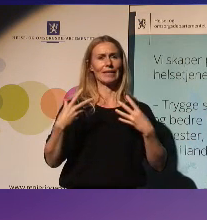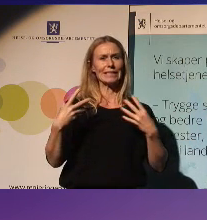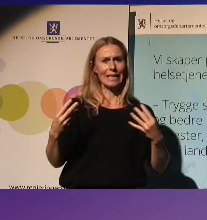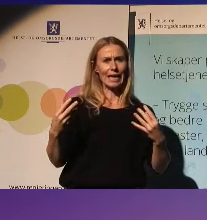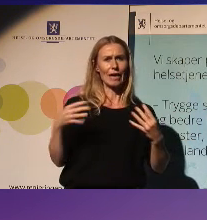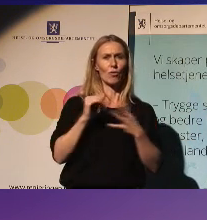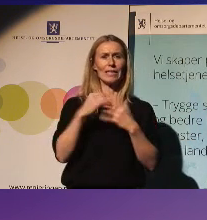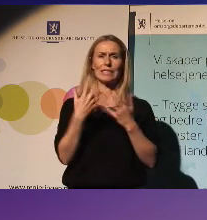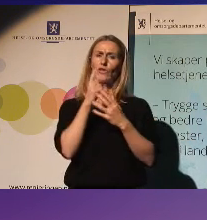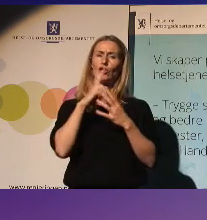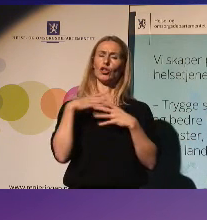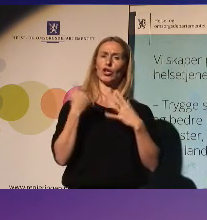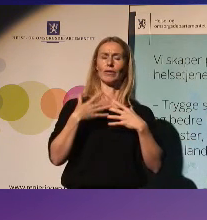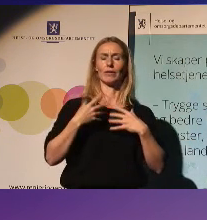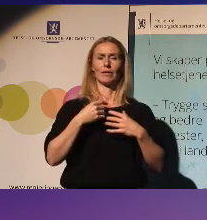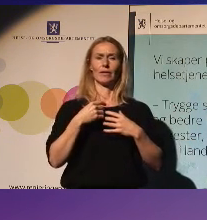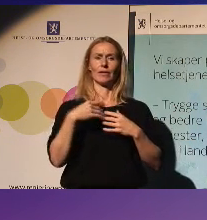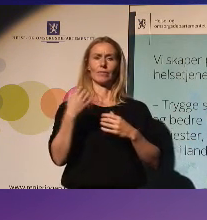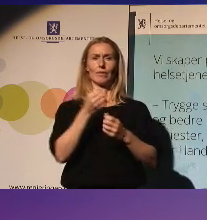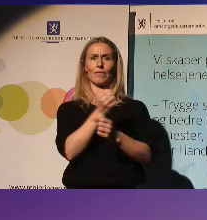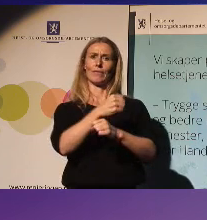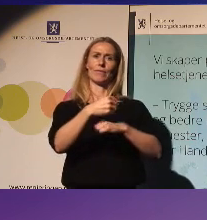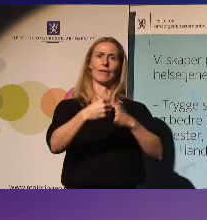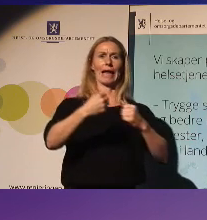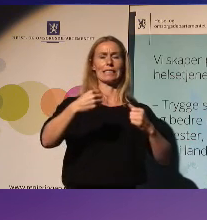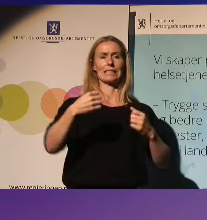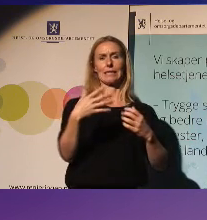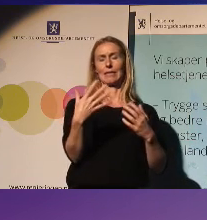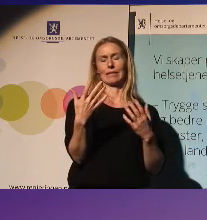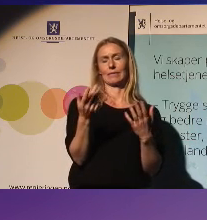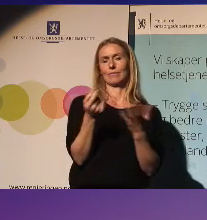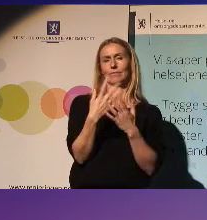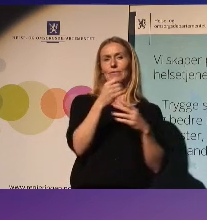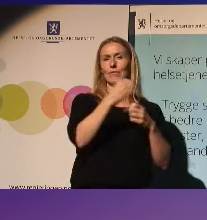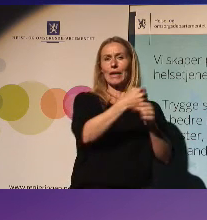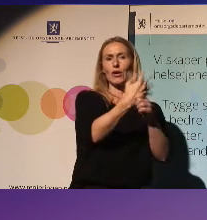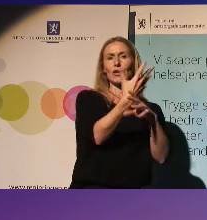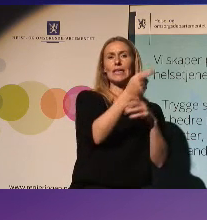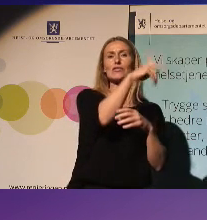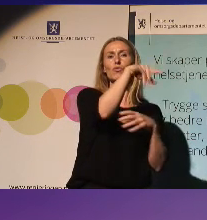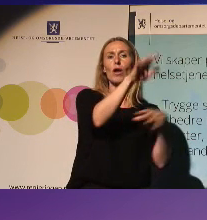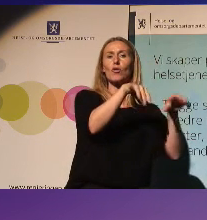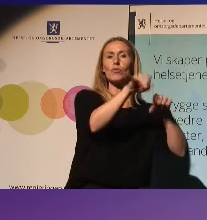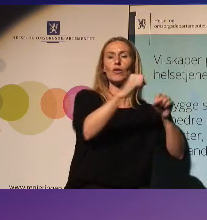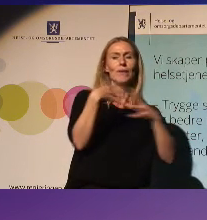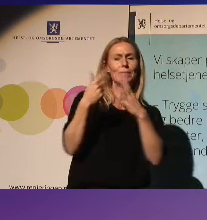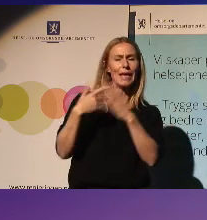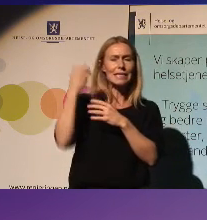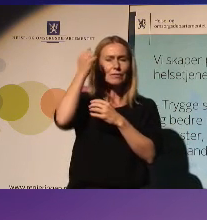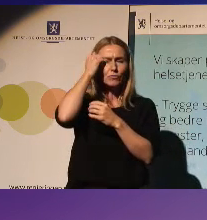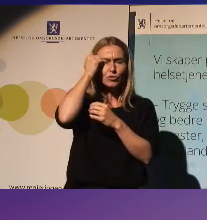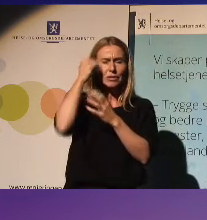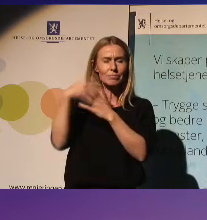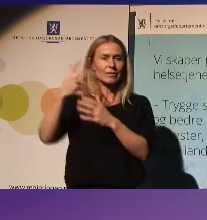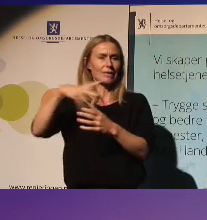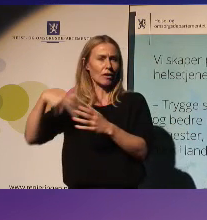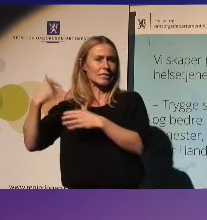litt sånn nyfrelste hverdagsrehabiliteringsteamet I Sola kommune, som fortsatt hadde de danske eksemplene friskt I